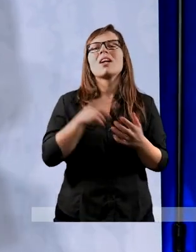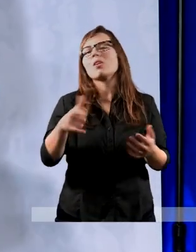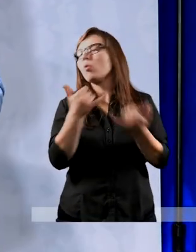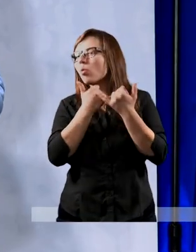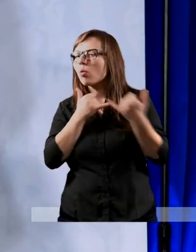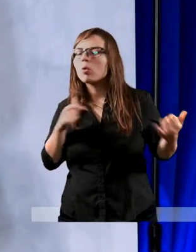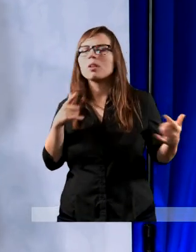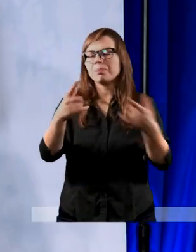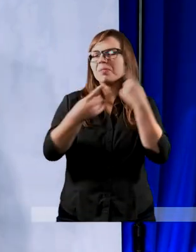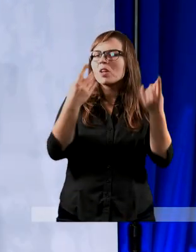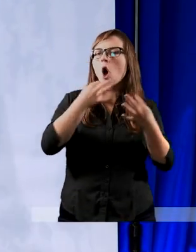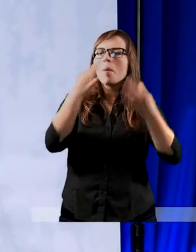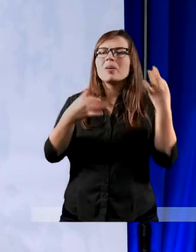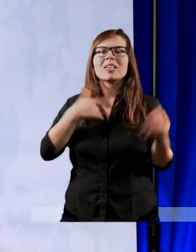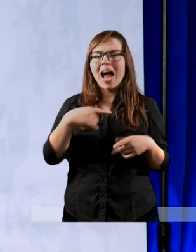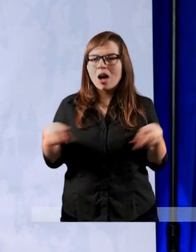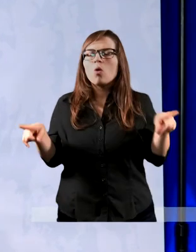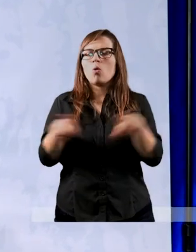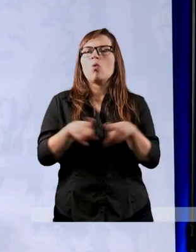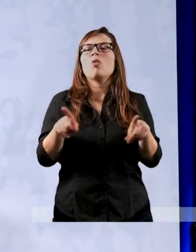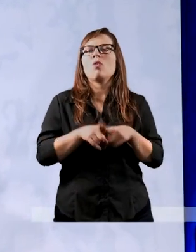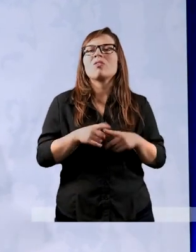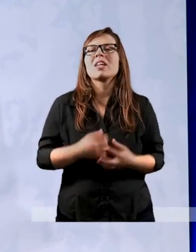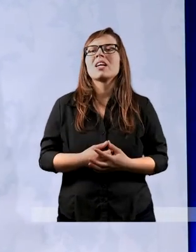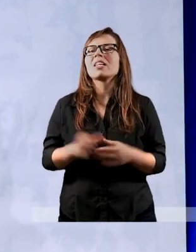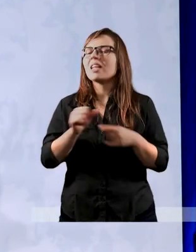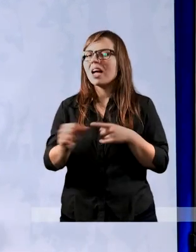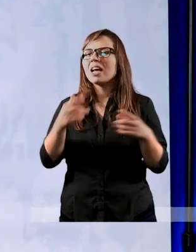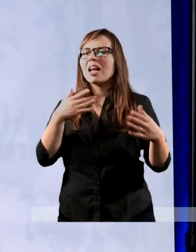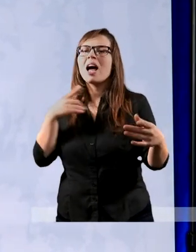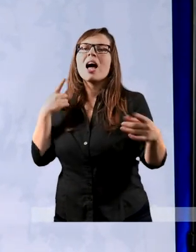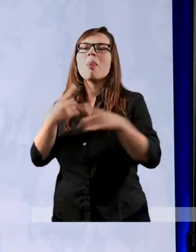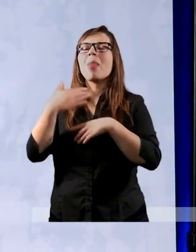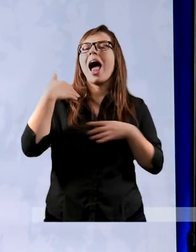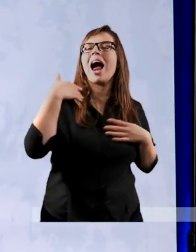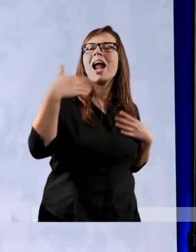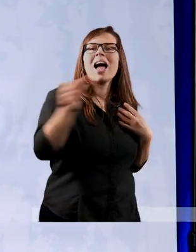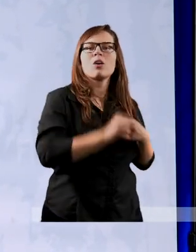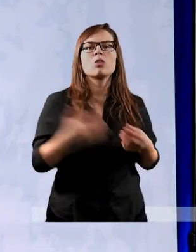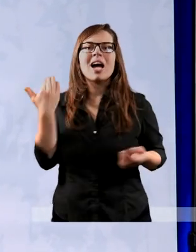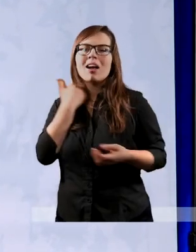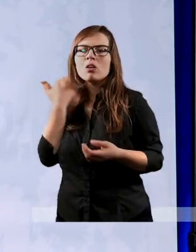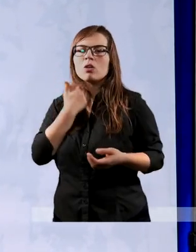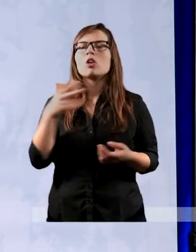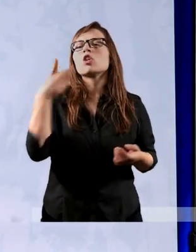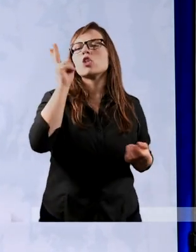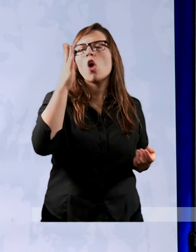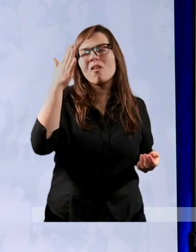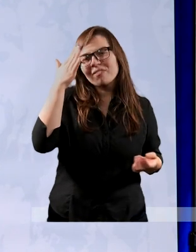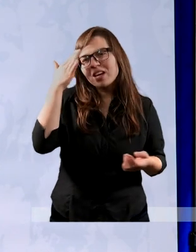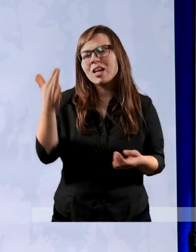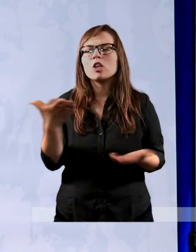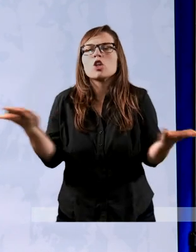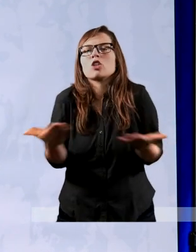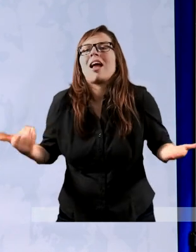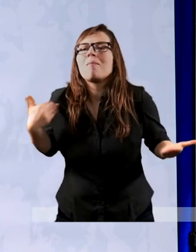również pod tym, co Ania powiedziała. Ja również jestem daleki od alkoholu. Kto wie,